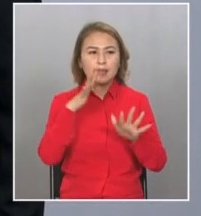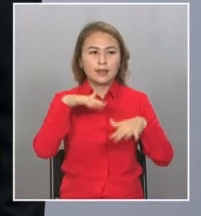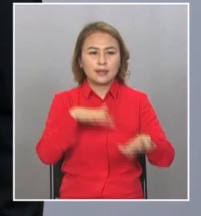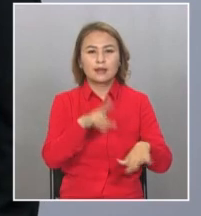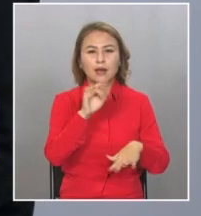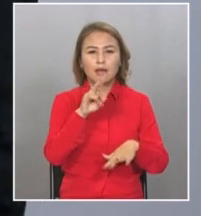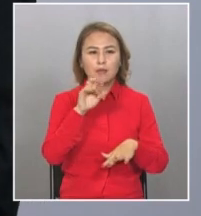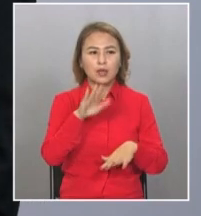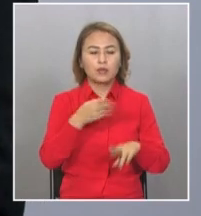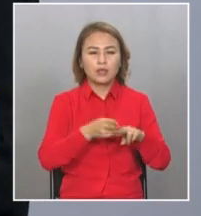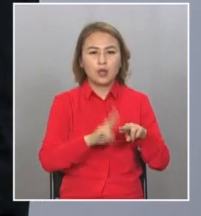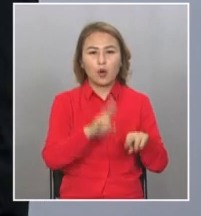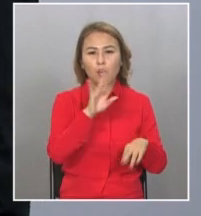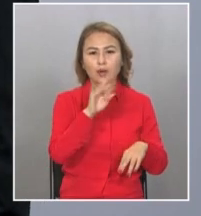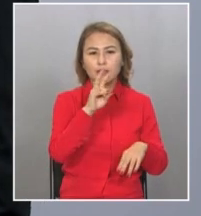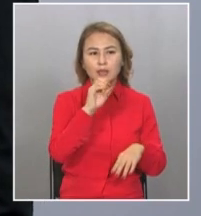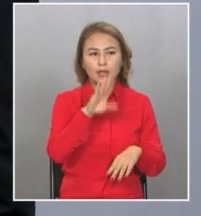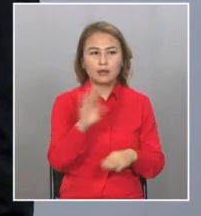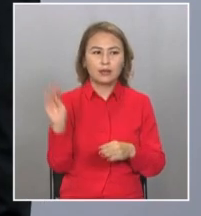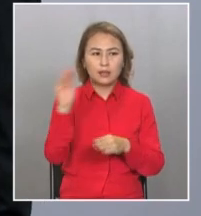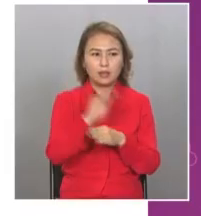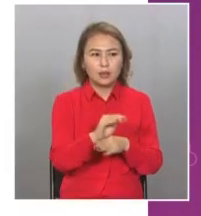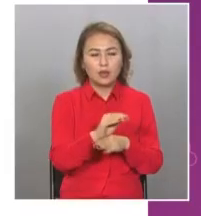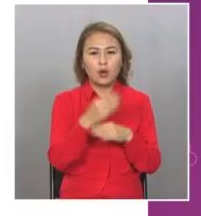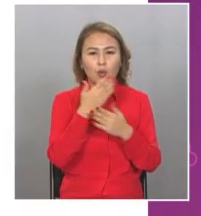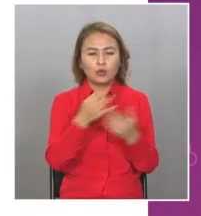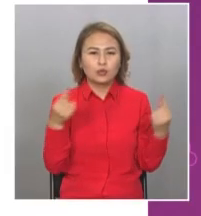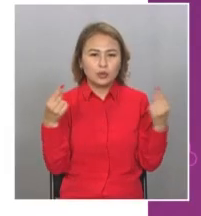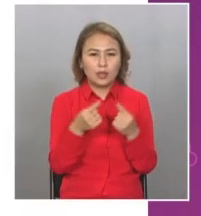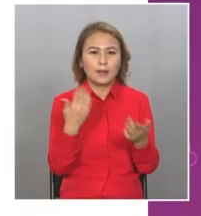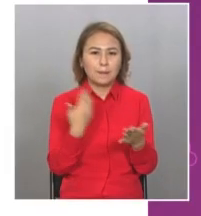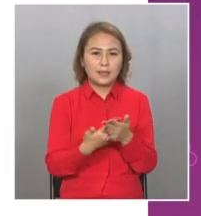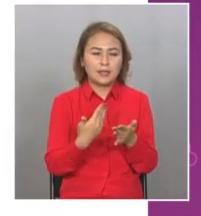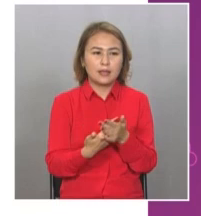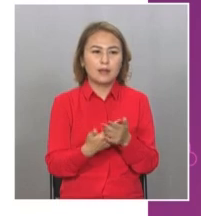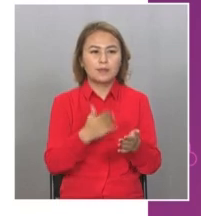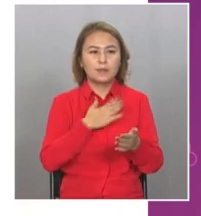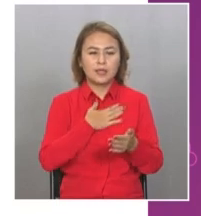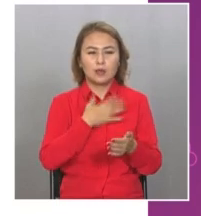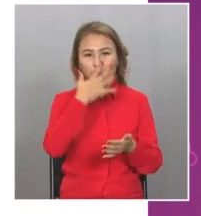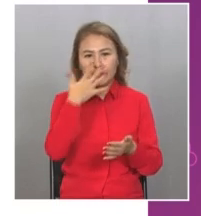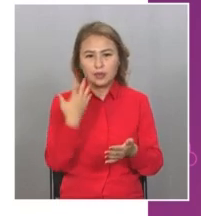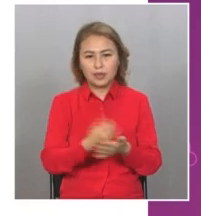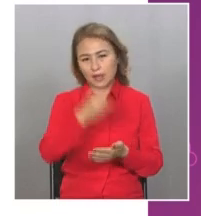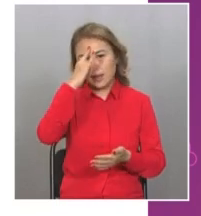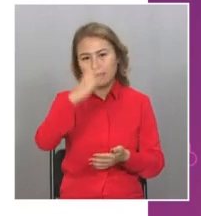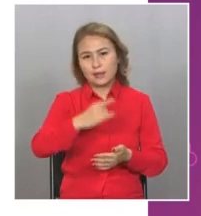болады. Континенттік климатқа келетін болсақ, оған нақты мысал ретінде біздің өзіміздің